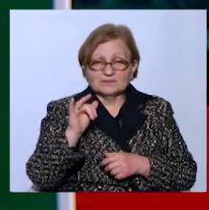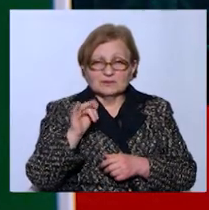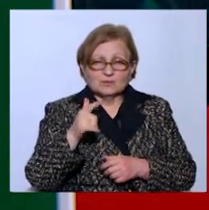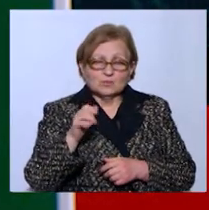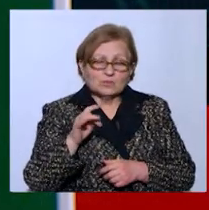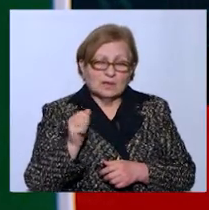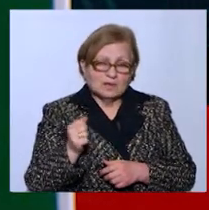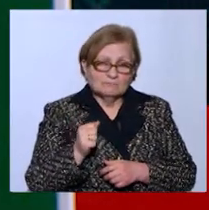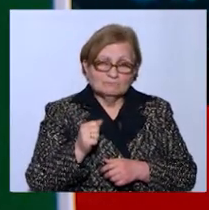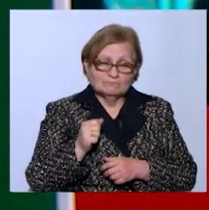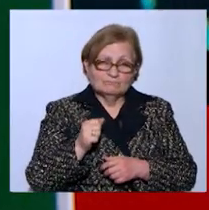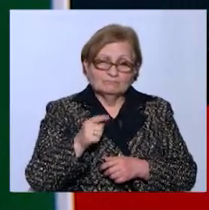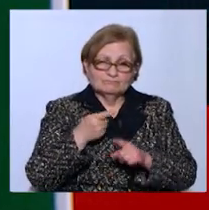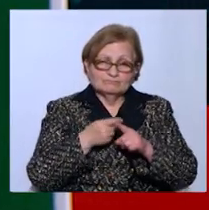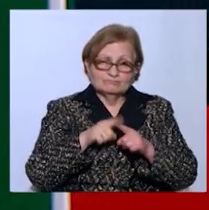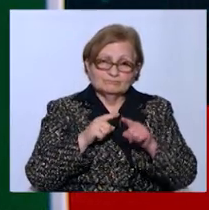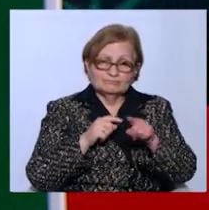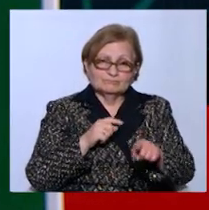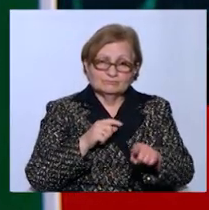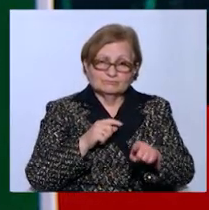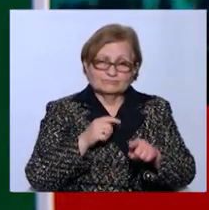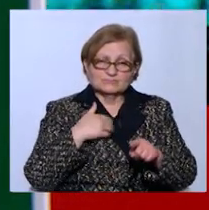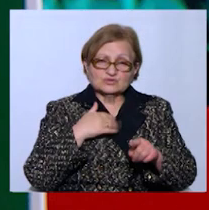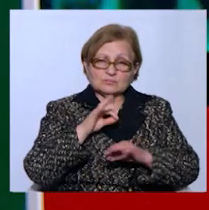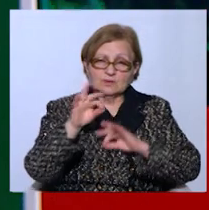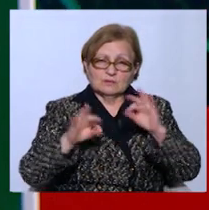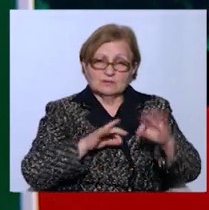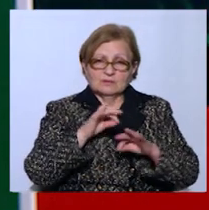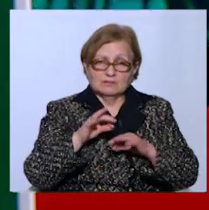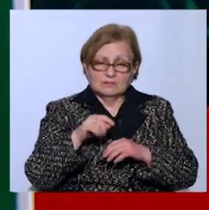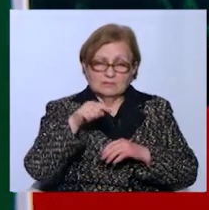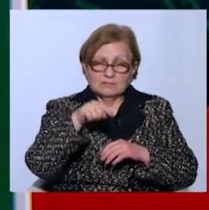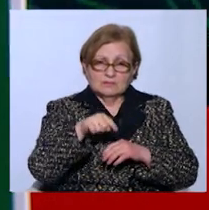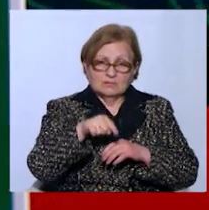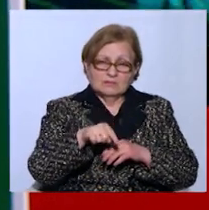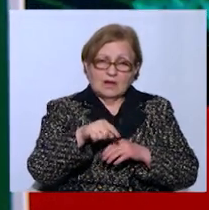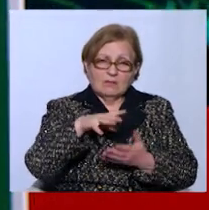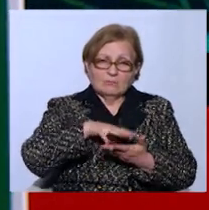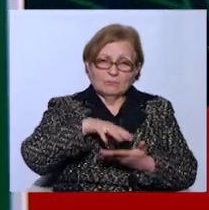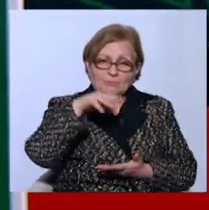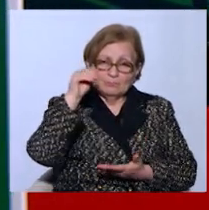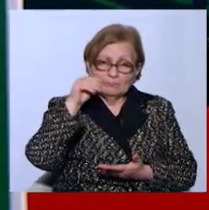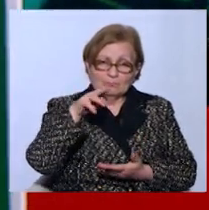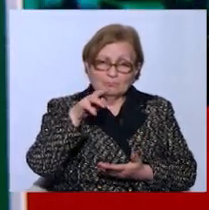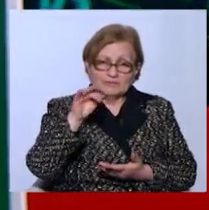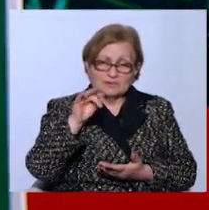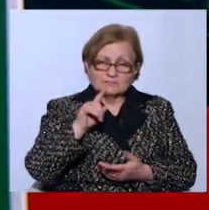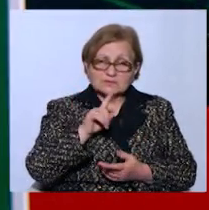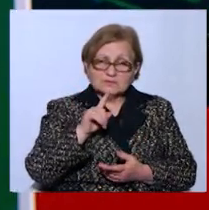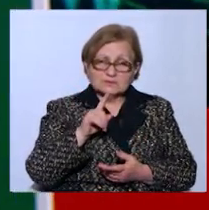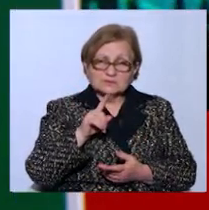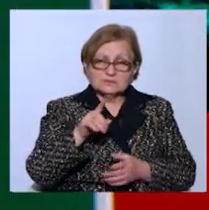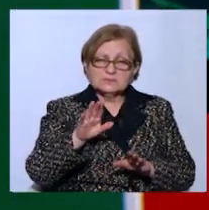მონაკვეთია უკაცრავად, და ამ ჩემს გეომეტრიულ ფიგურაში, ანუ ამ ჩემს პირამიდაში კონკრეტულად იგი რას წარმოადგენს?